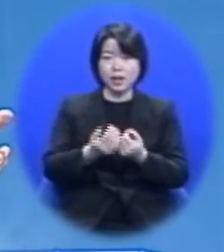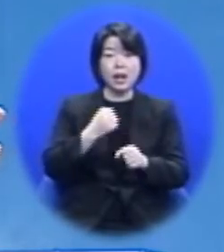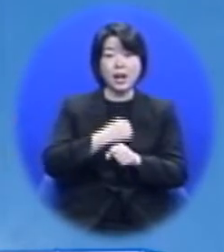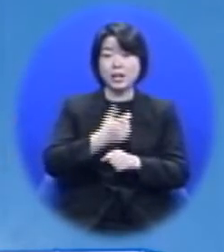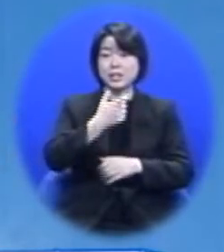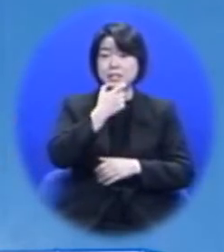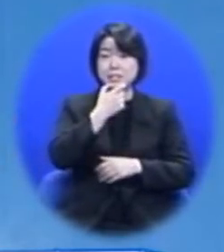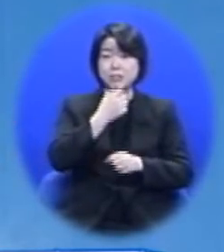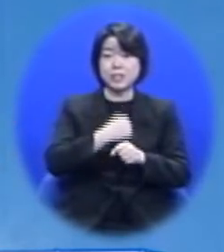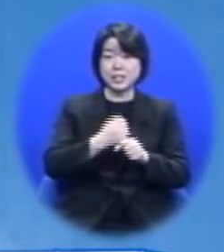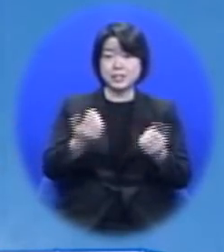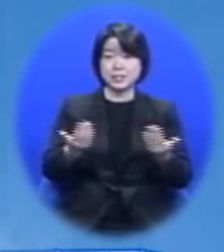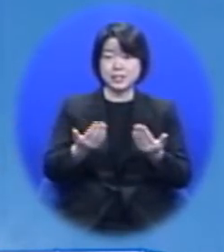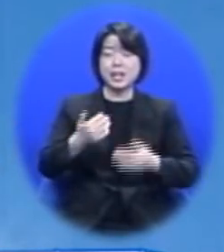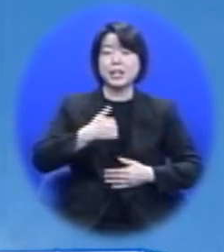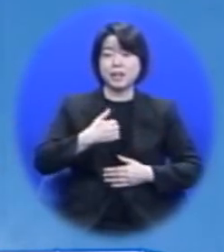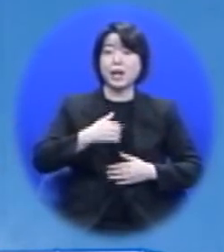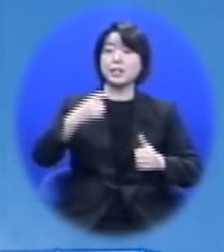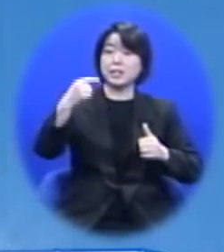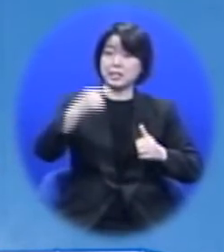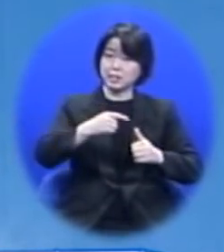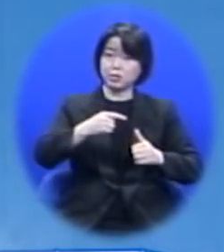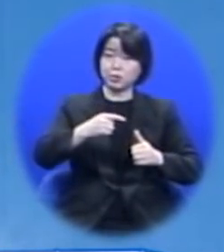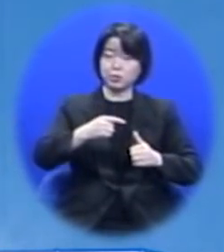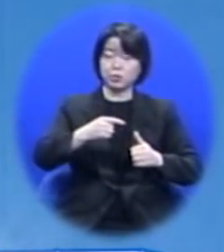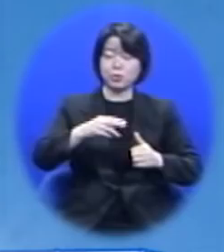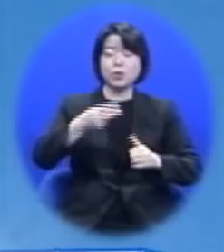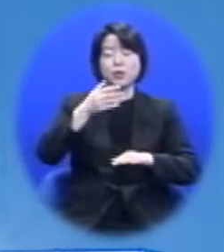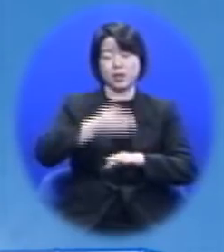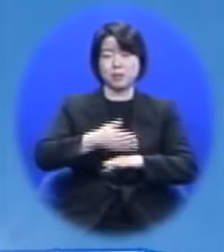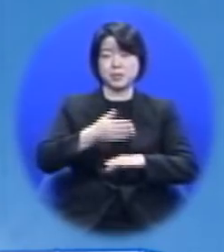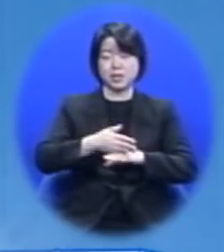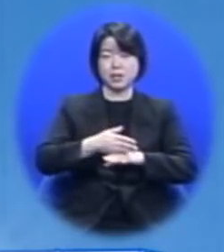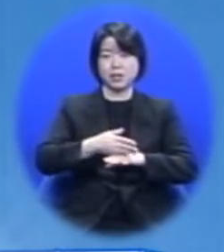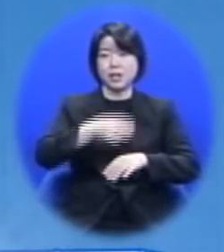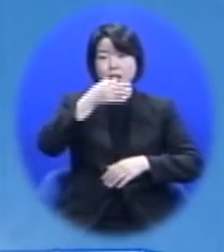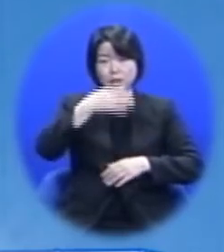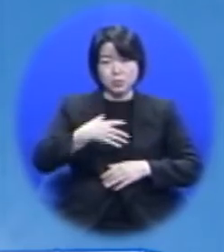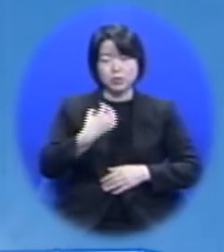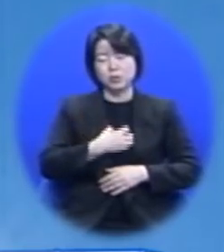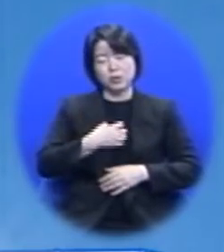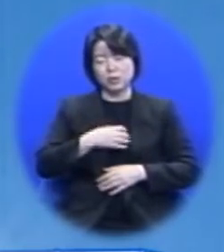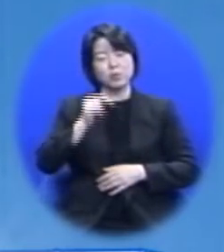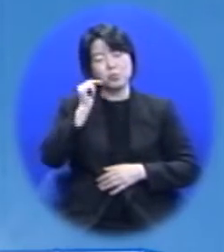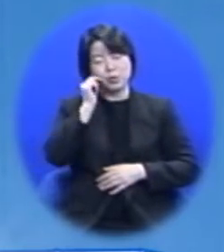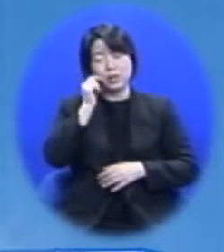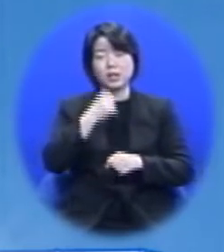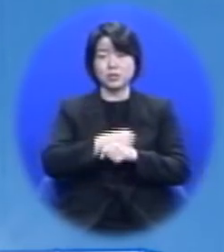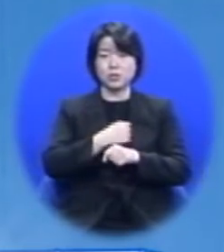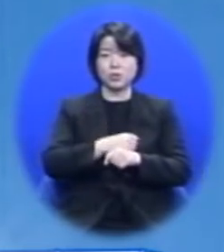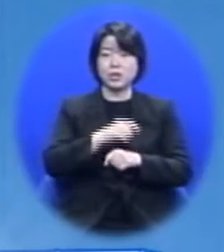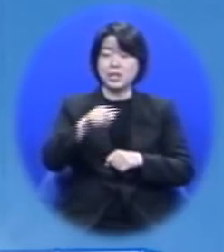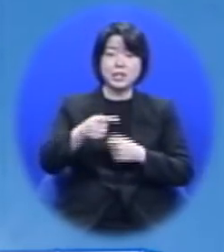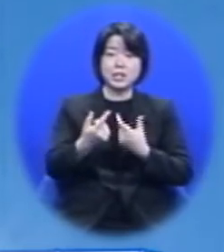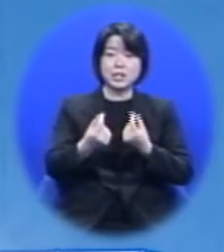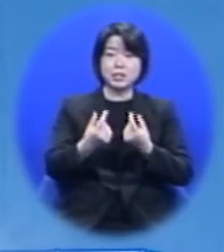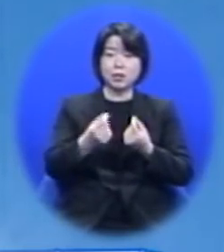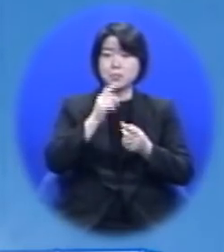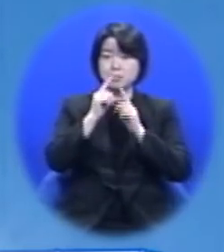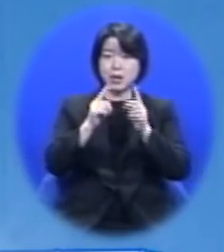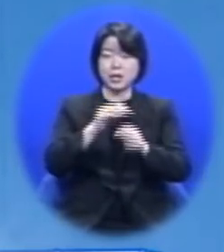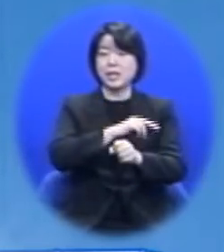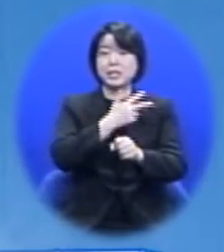일 나보고 하라고 해도 감사해요. 힘들어요, 괴로워요, 못하겠어요. 나는 그 말할 자격이